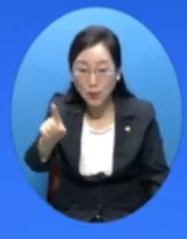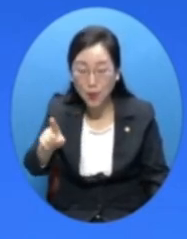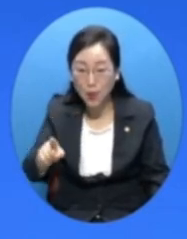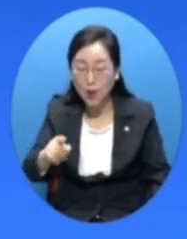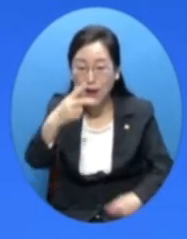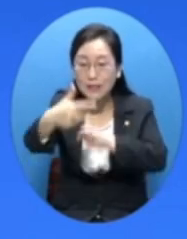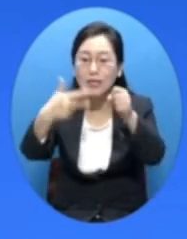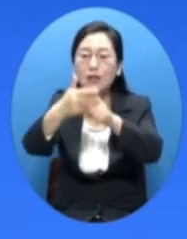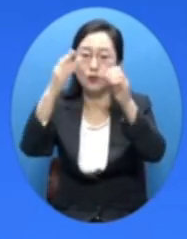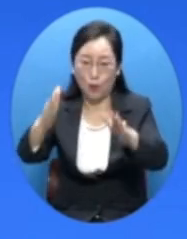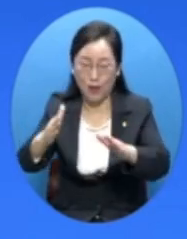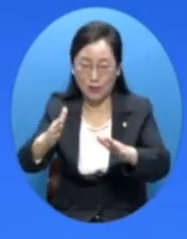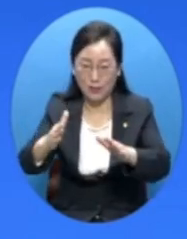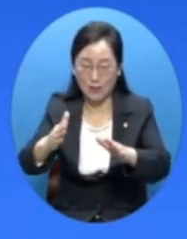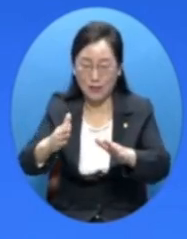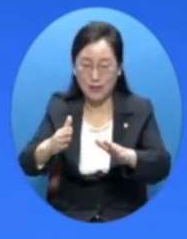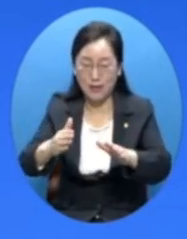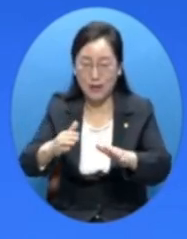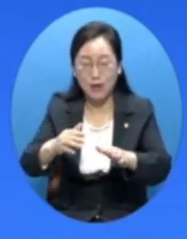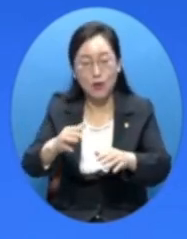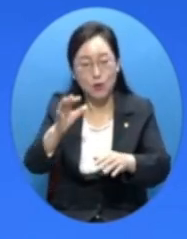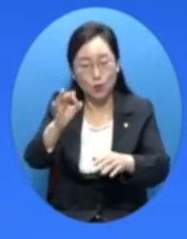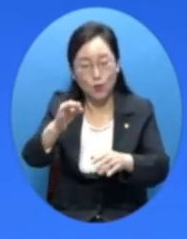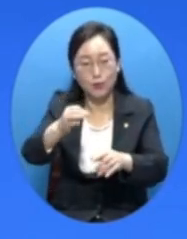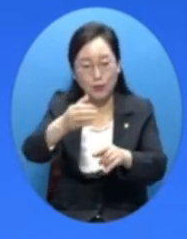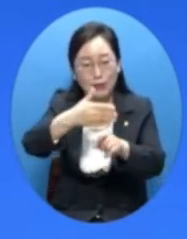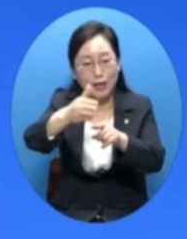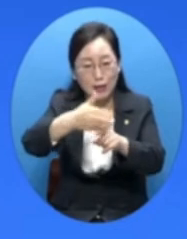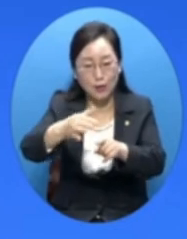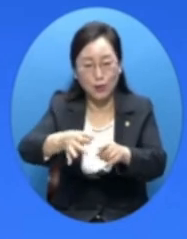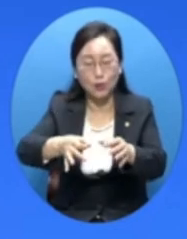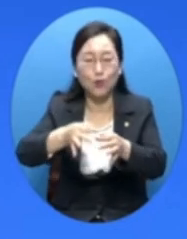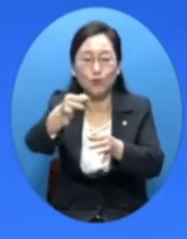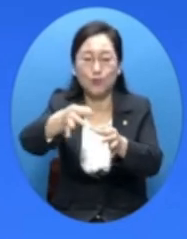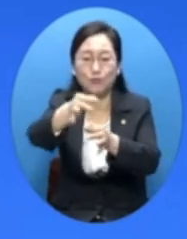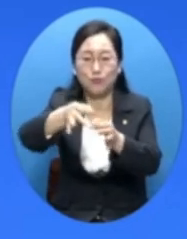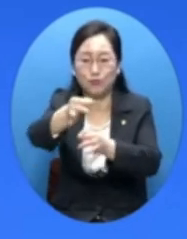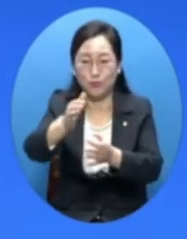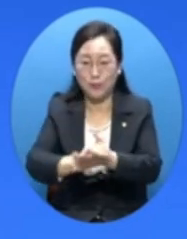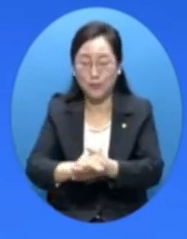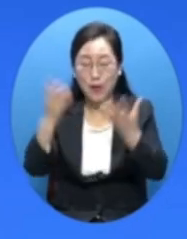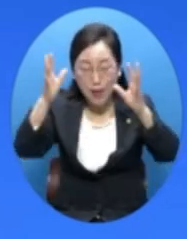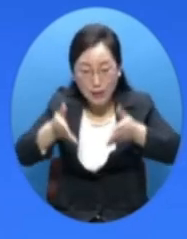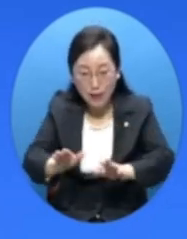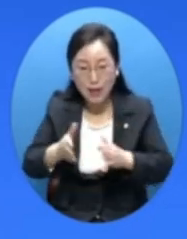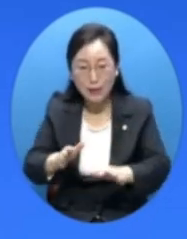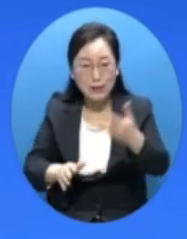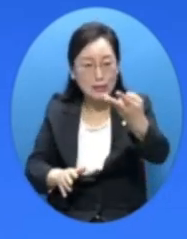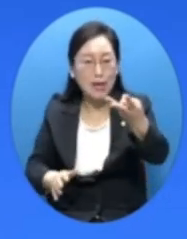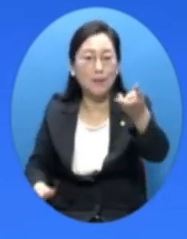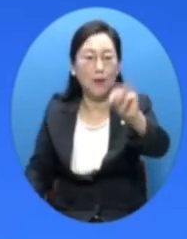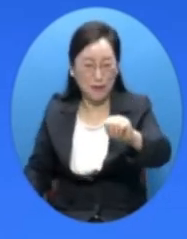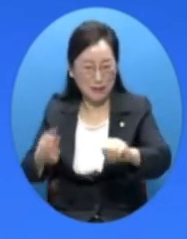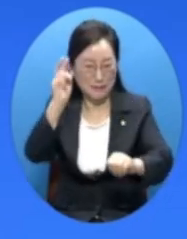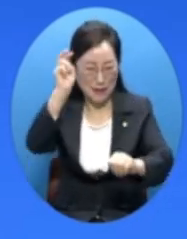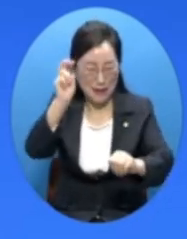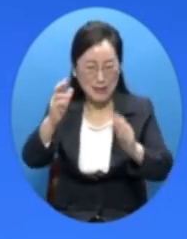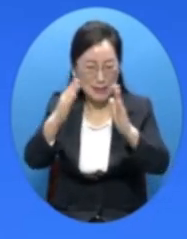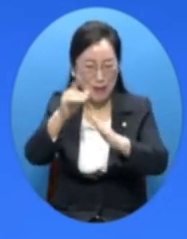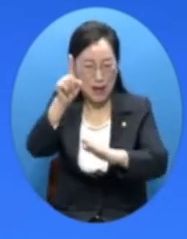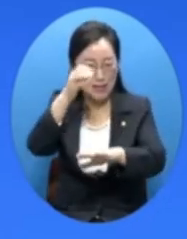7년 동안에 나눠서 아이들을 잘 키우면 될 것 같습니다. 아 여섯 낳으면 3억이니까 집 한 채 구원하고.